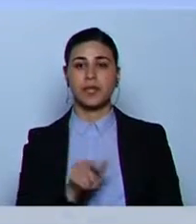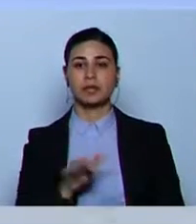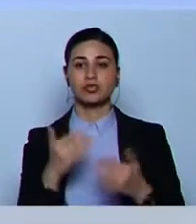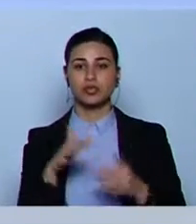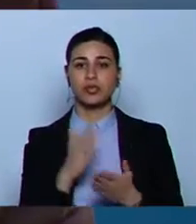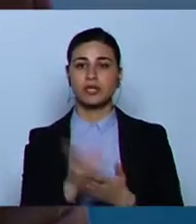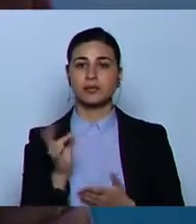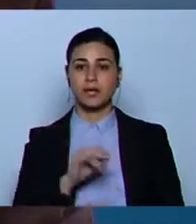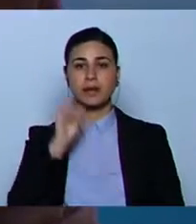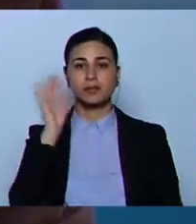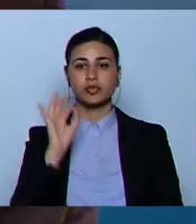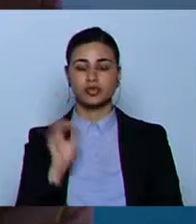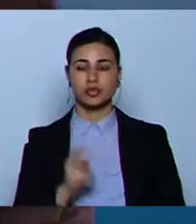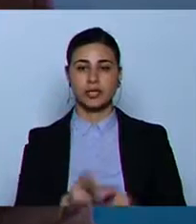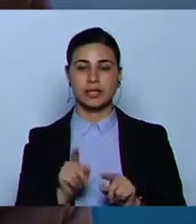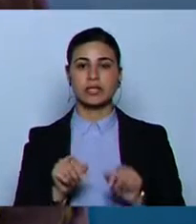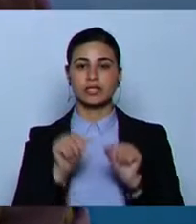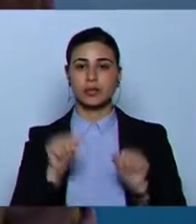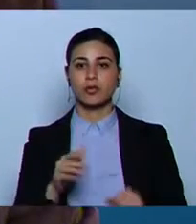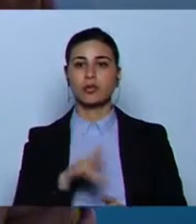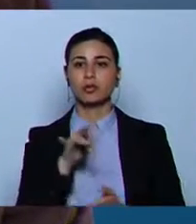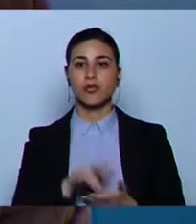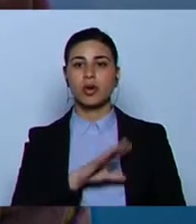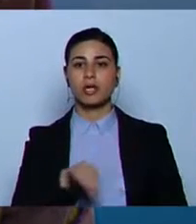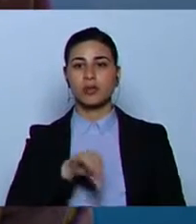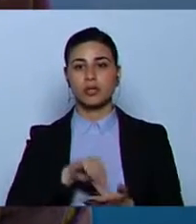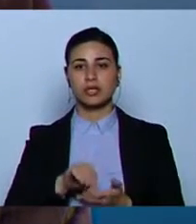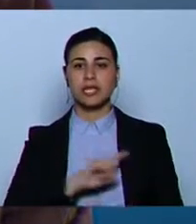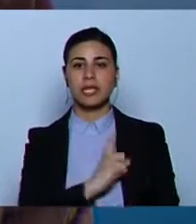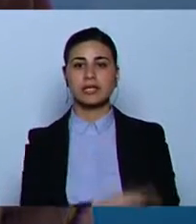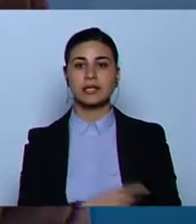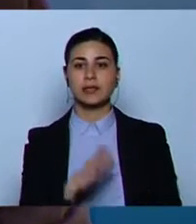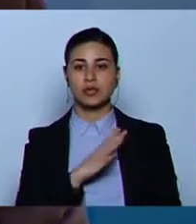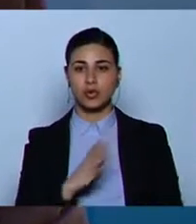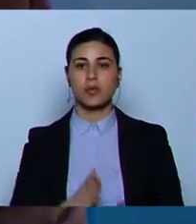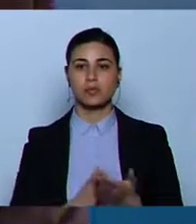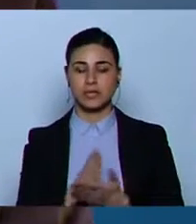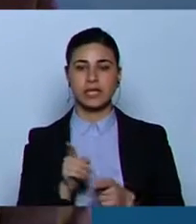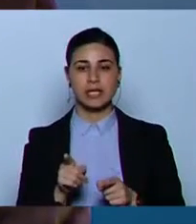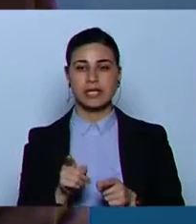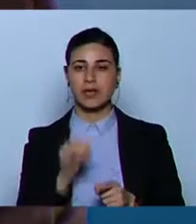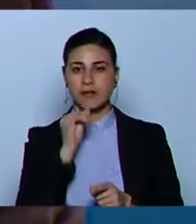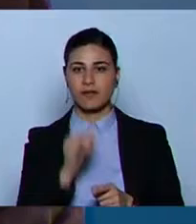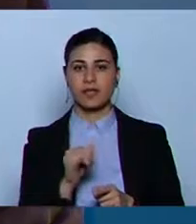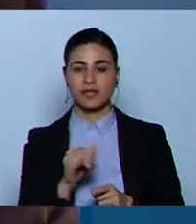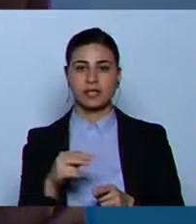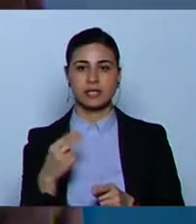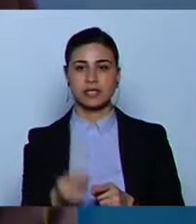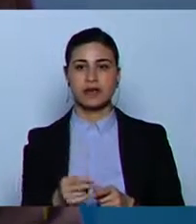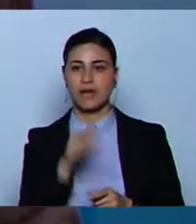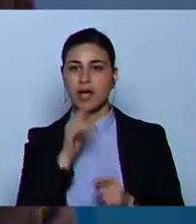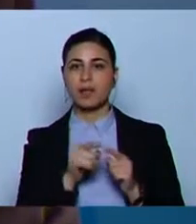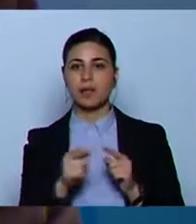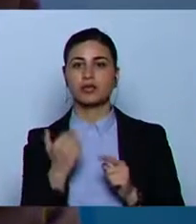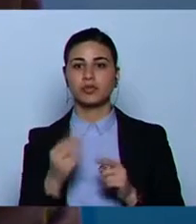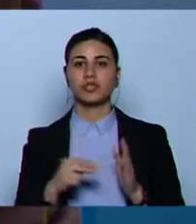ეს პროცესი მიდის, მაგრამ ხშირ შემთხვევაში ეს ფორმები, რომელიც მოქალაქეთა მონაწილეობის გაძლიერების მიზნით იყო ჩადებული, არ იძლევა პერიოდი